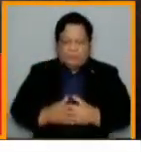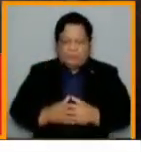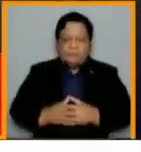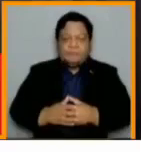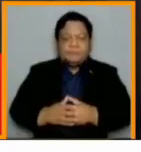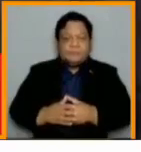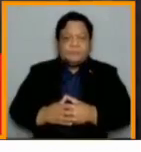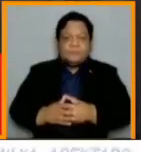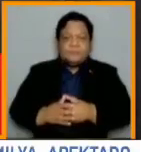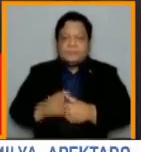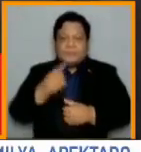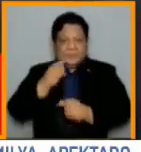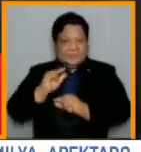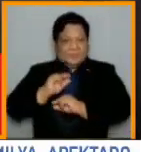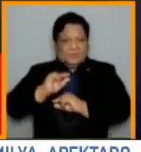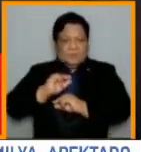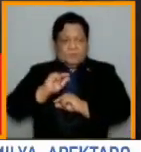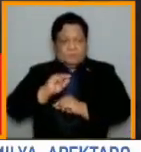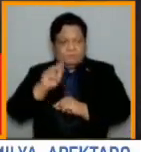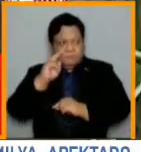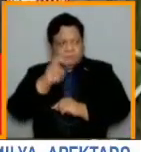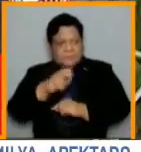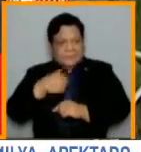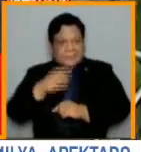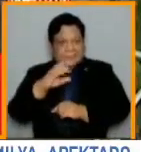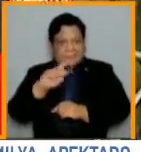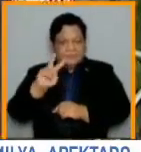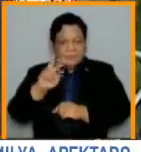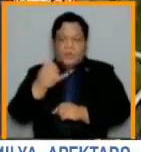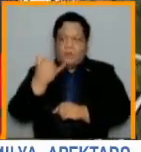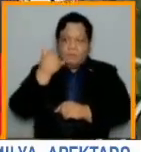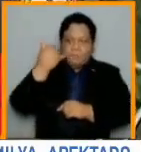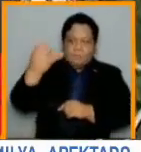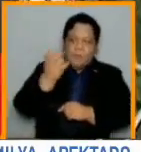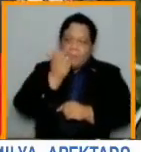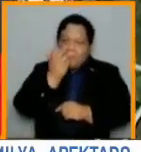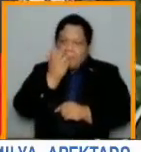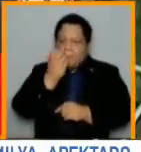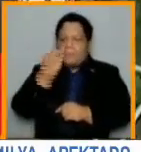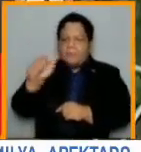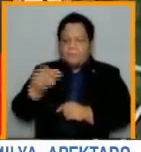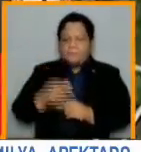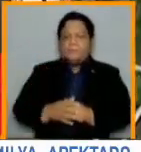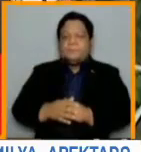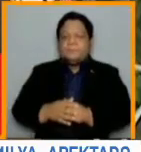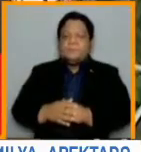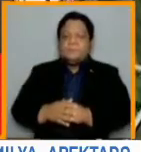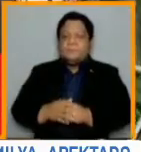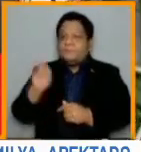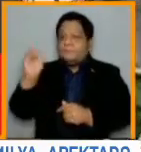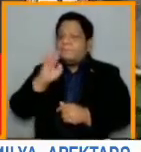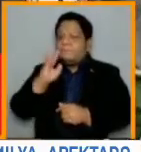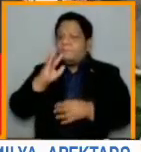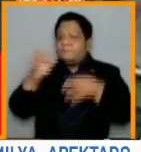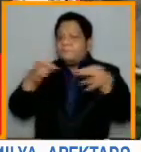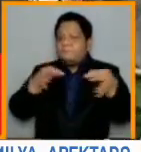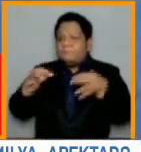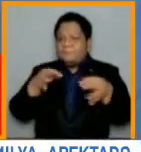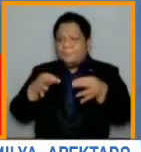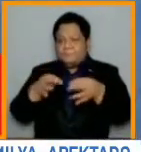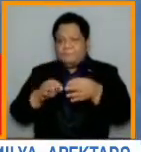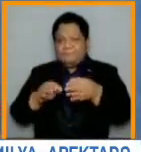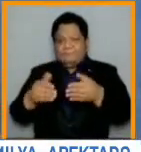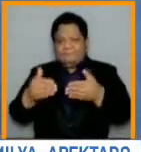Dulce, kaya agad iniradyo sa iba pang gwardiya. Inakit niya yung borda, tapos binaklas niya yun, nasa kanilabas niya, yung machine na